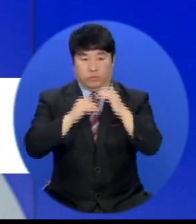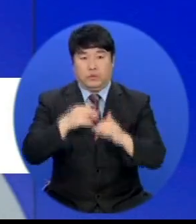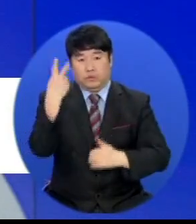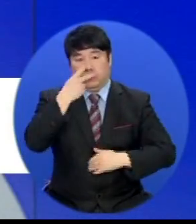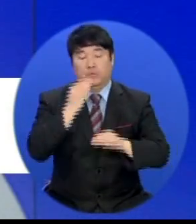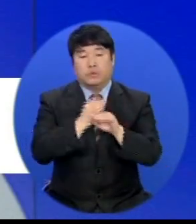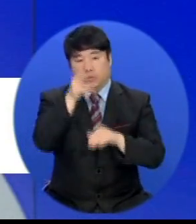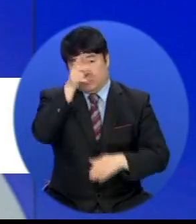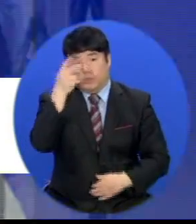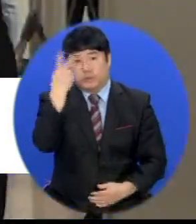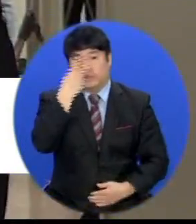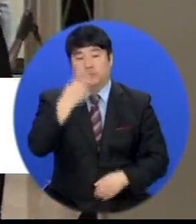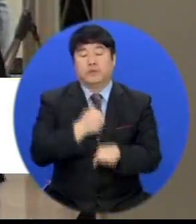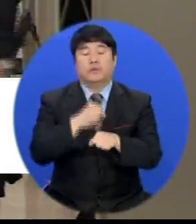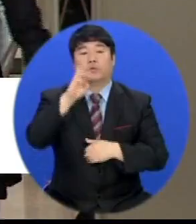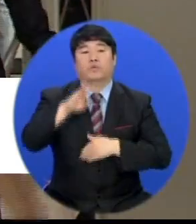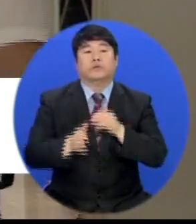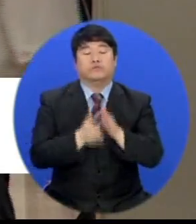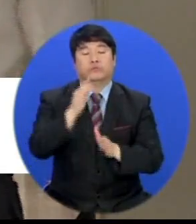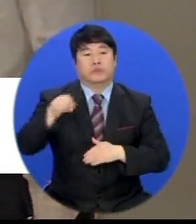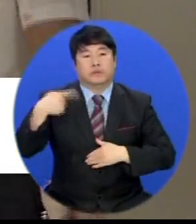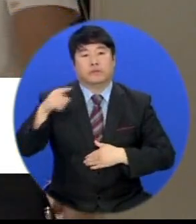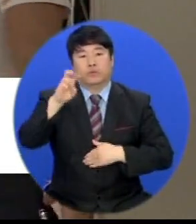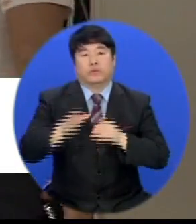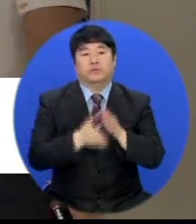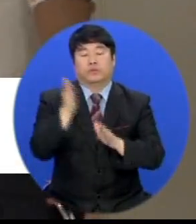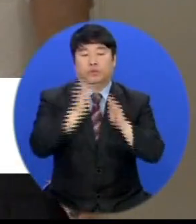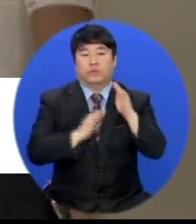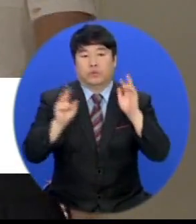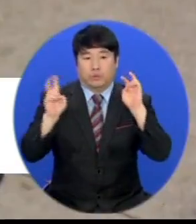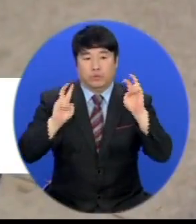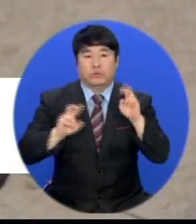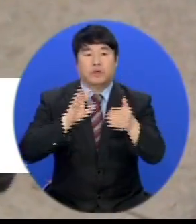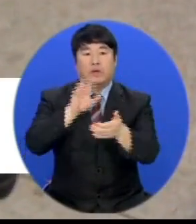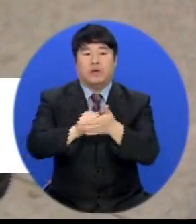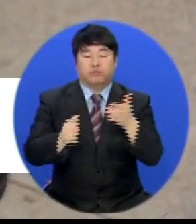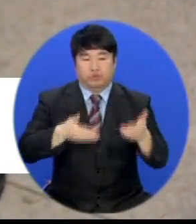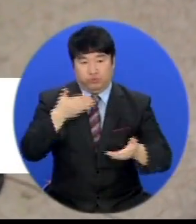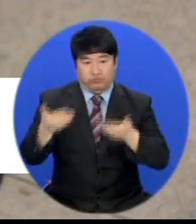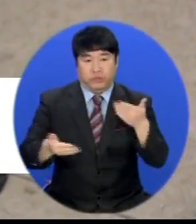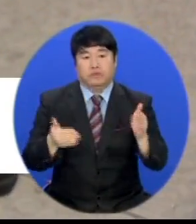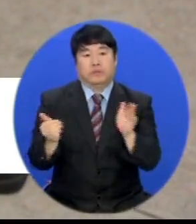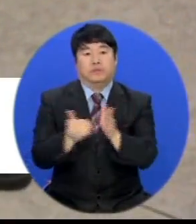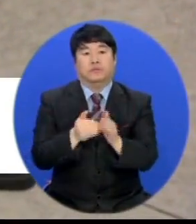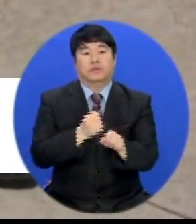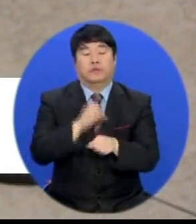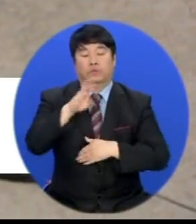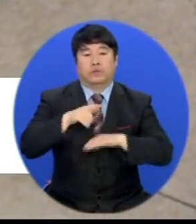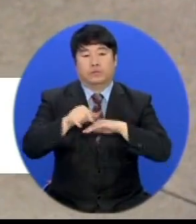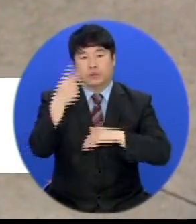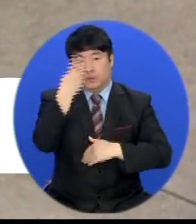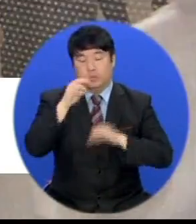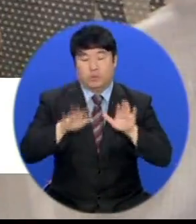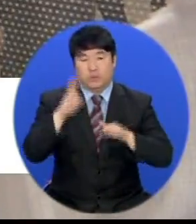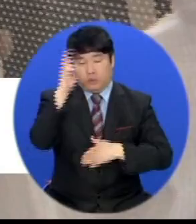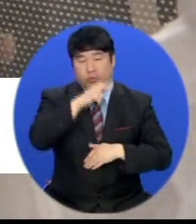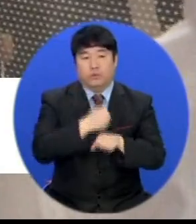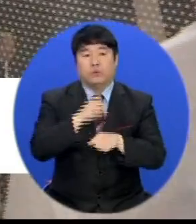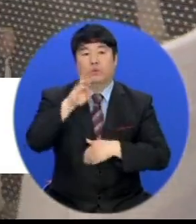수사 중인 검찰이 광주시에 이어 광주도시공사도 압수수색했습니다. 광주지검은 오늘